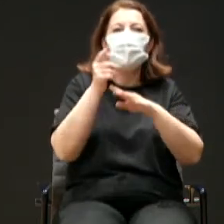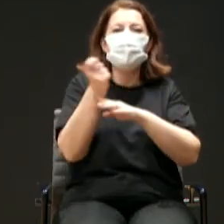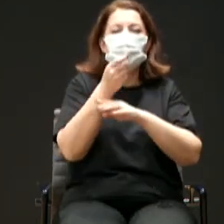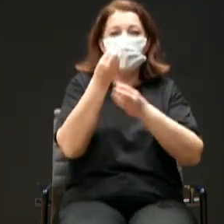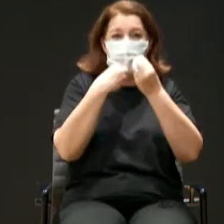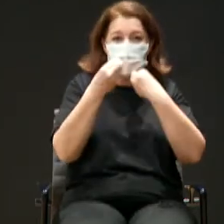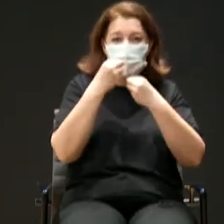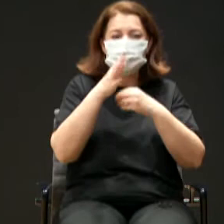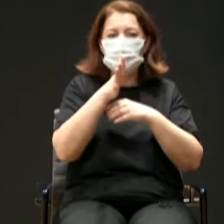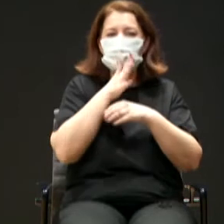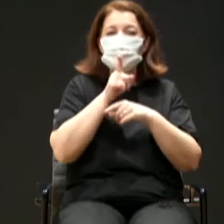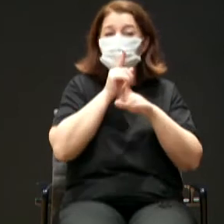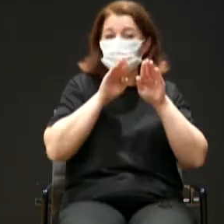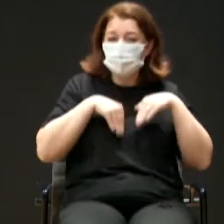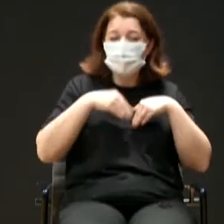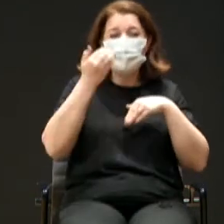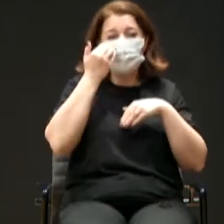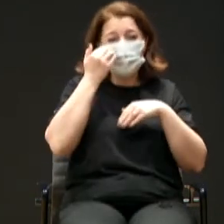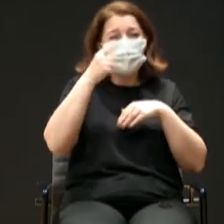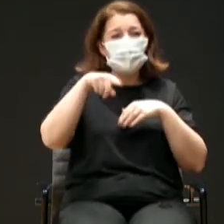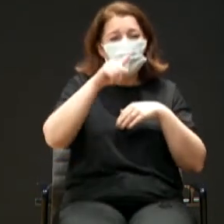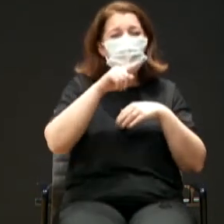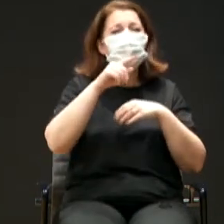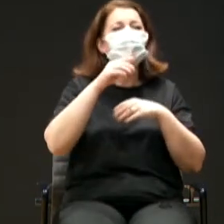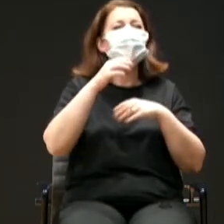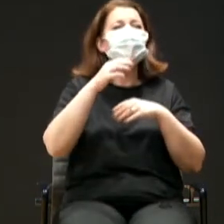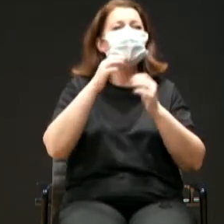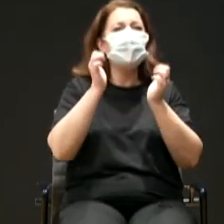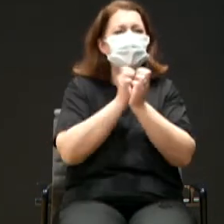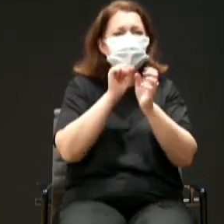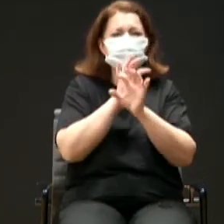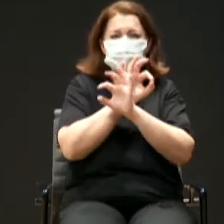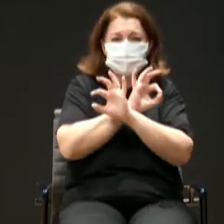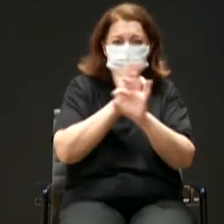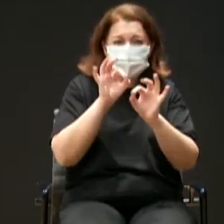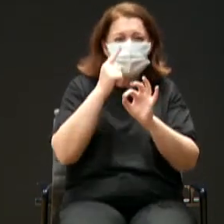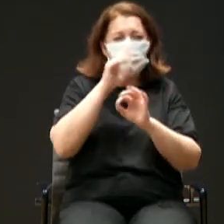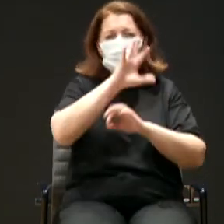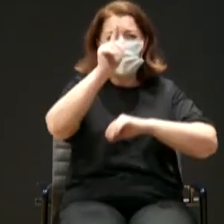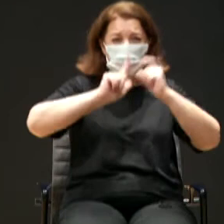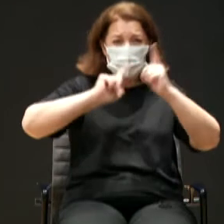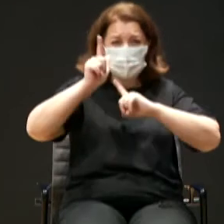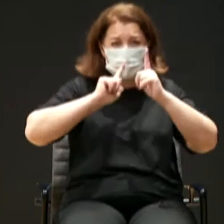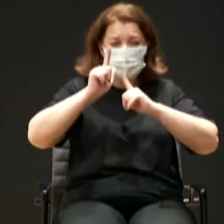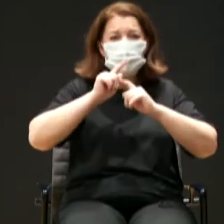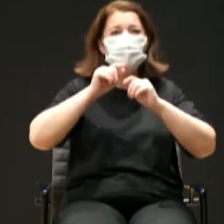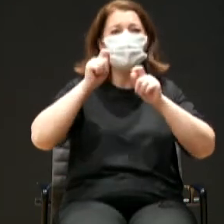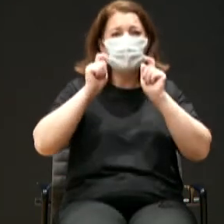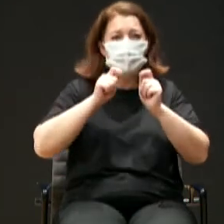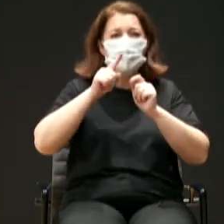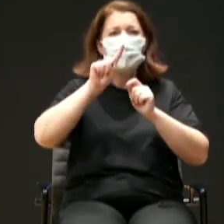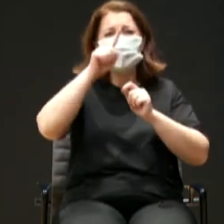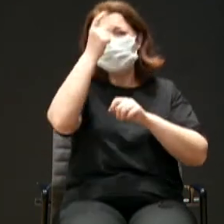gizlerse, fakirlerin, muhtaçların, yoksulların, kimsesizlerin feryadı göklere çıkar, bunu da taşlardan başkası